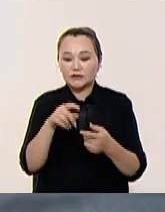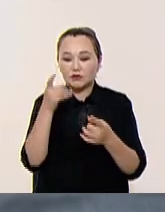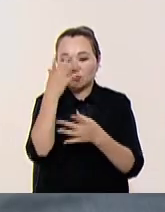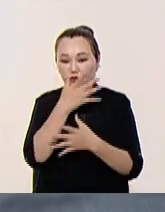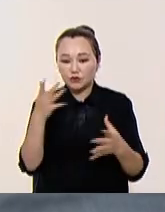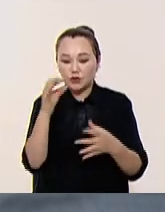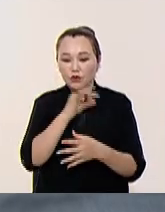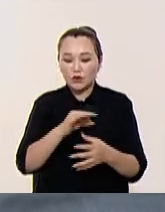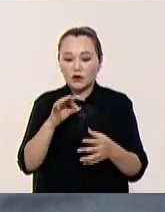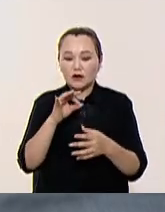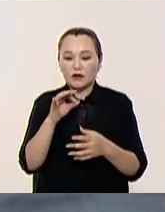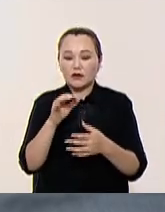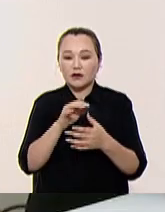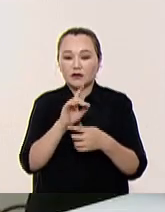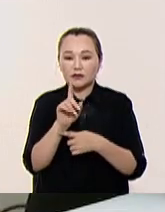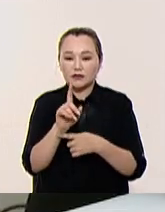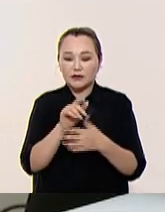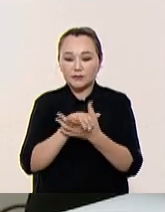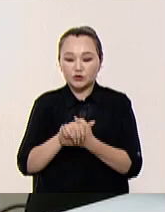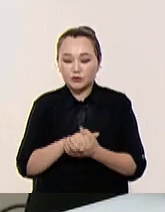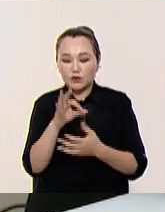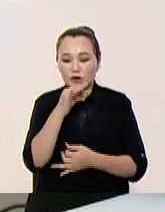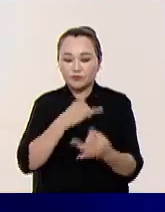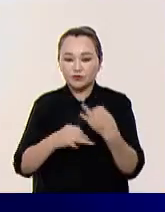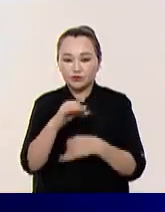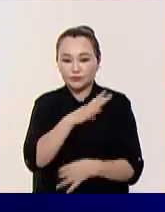бағыттағы ынтымақтастықты талқылады.